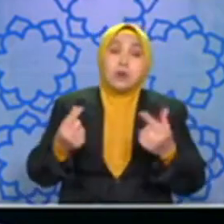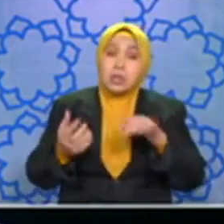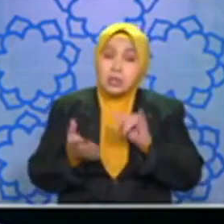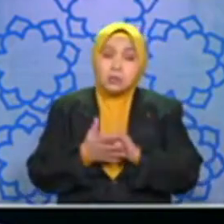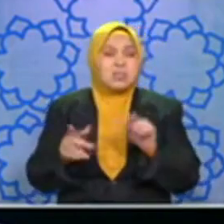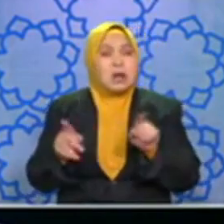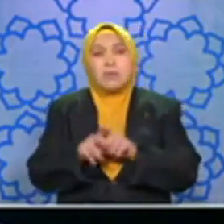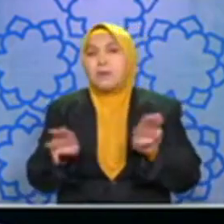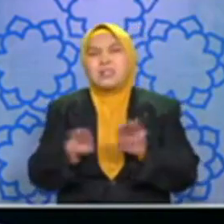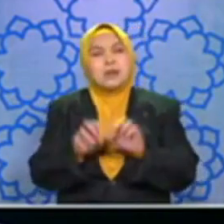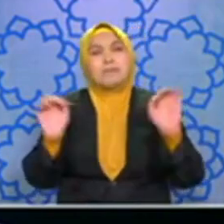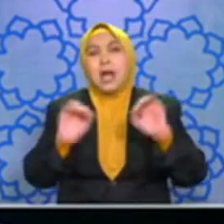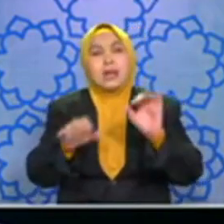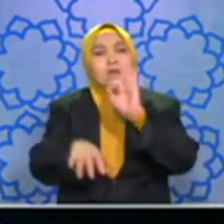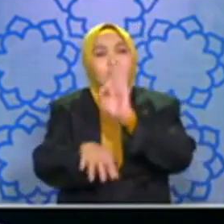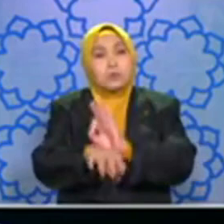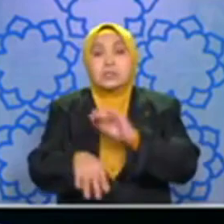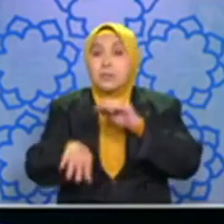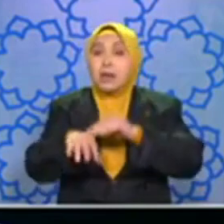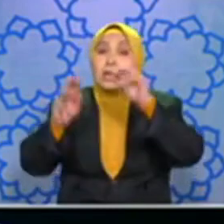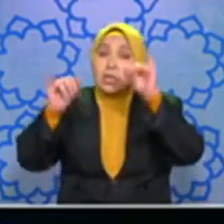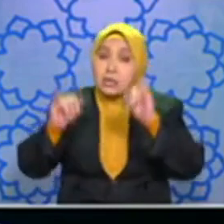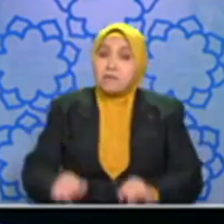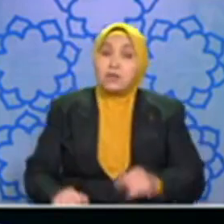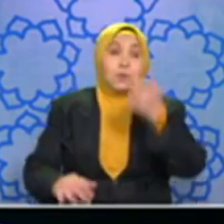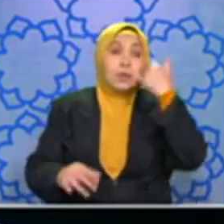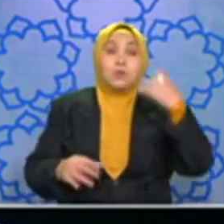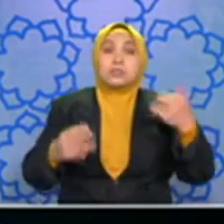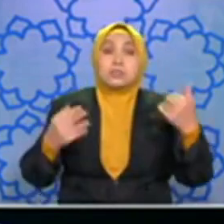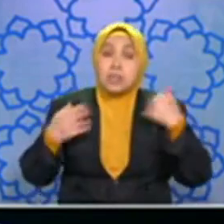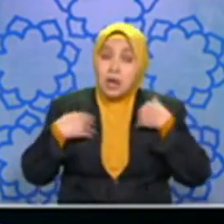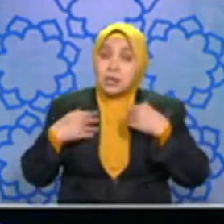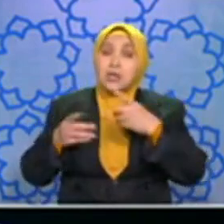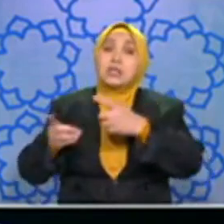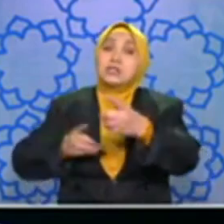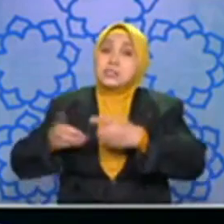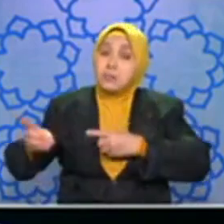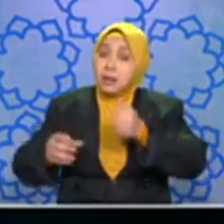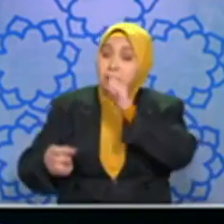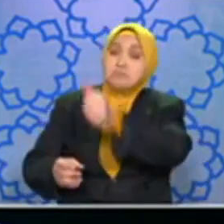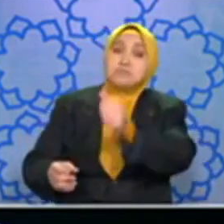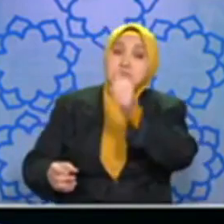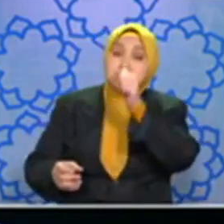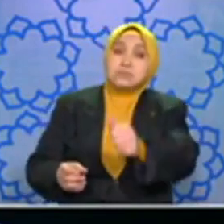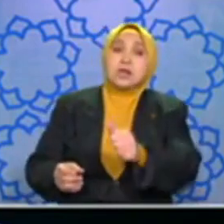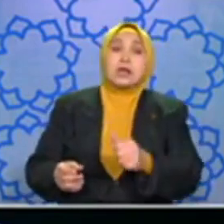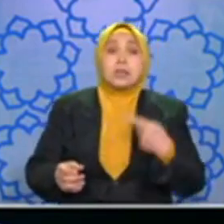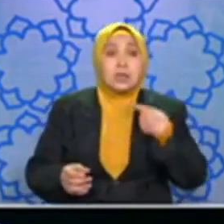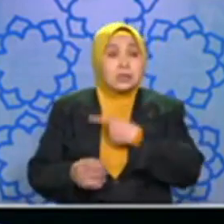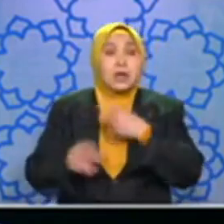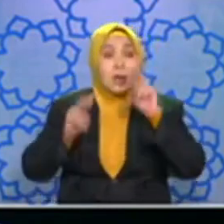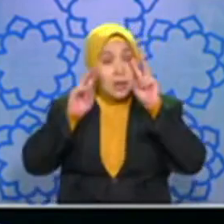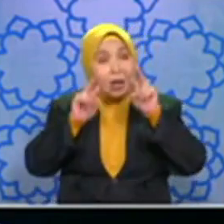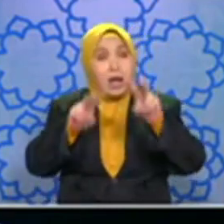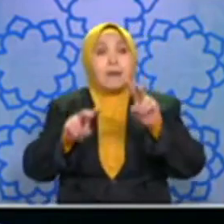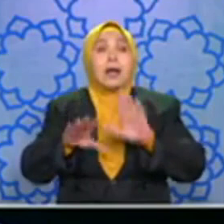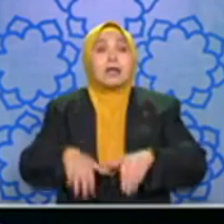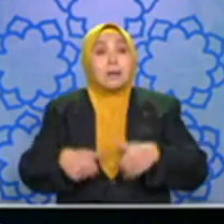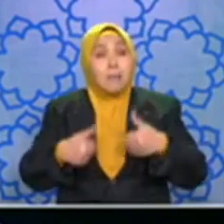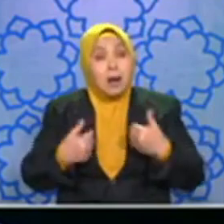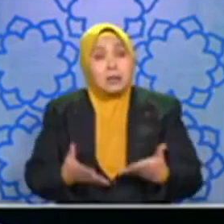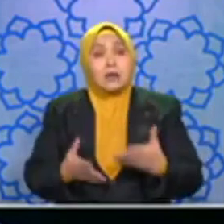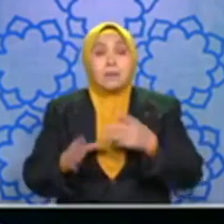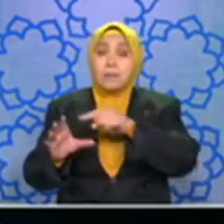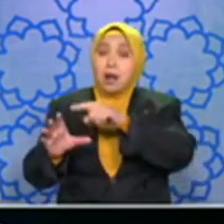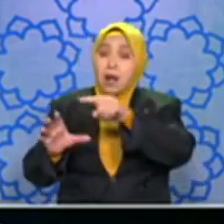tidak berfungsi kepada individu, kerana dia ada disiplinnya yang tersendiri. Kita melihat bagaimana